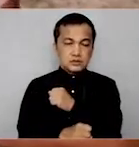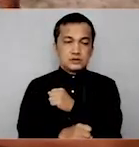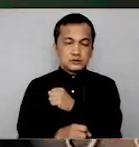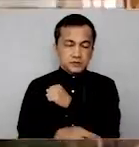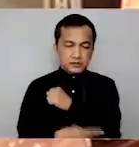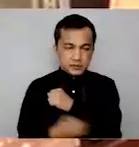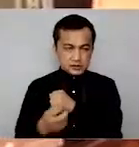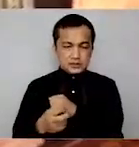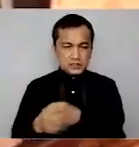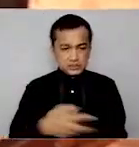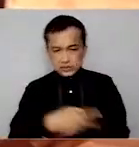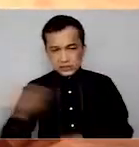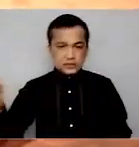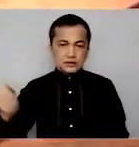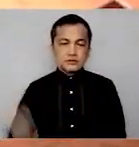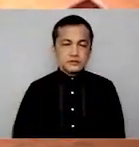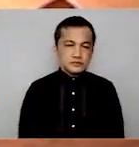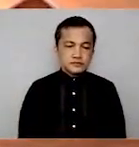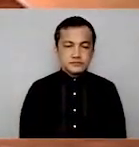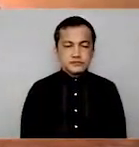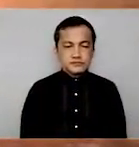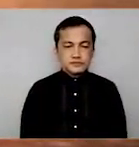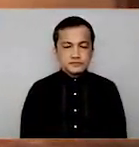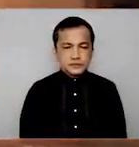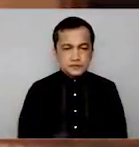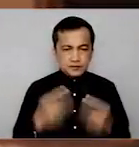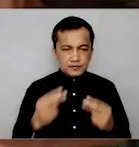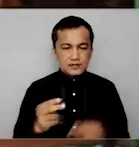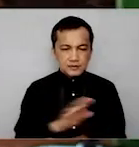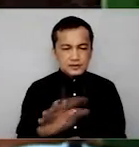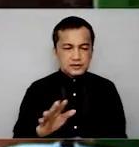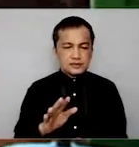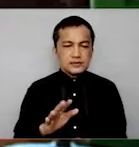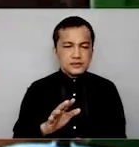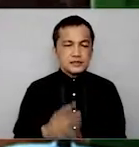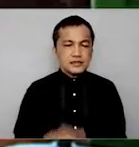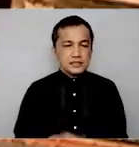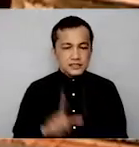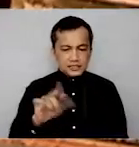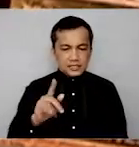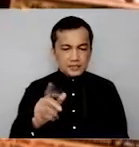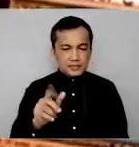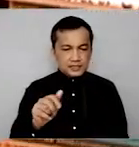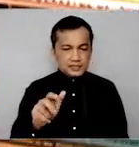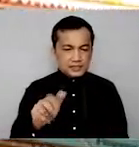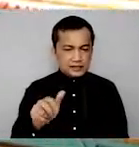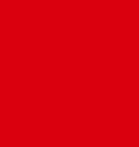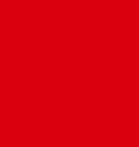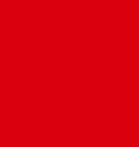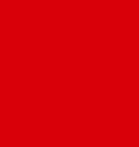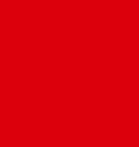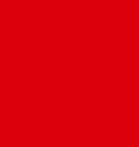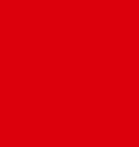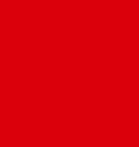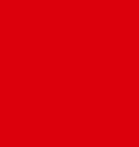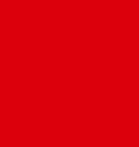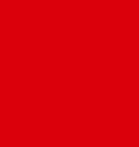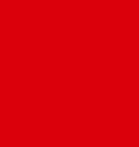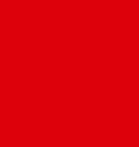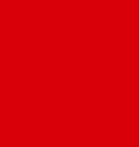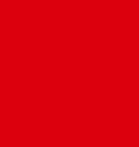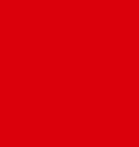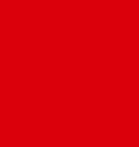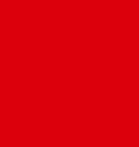mga snatcher. Nagbabalita mula sa frontline, Laila Pangilinan, News 5. Mga